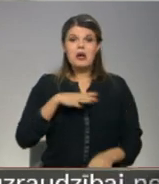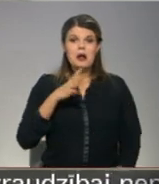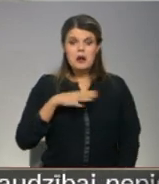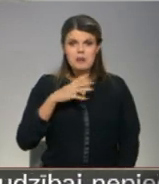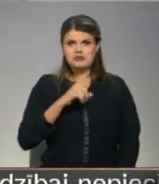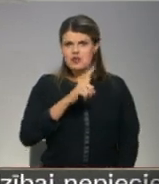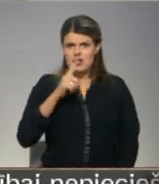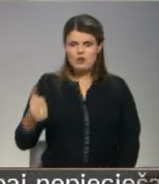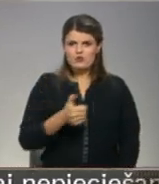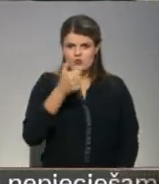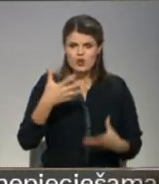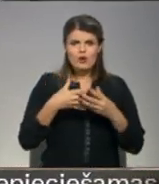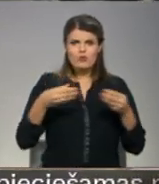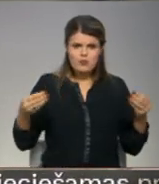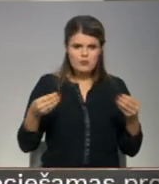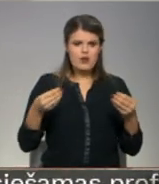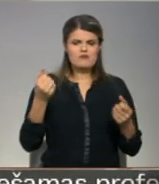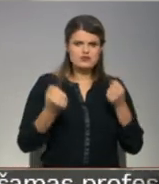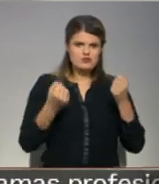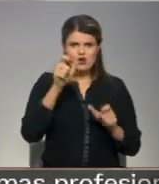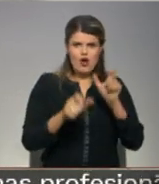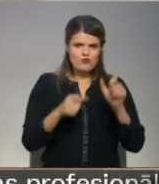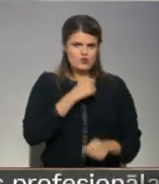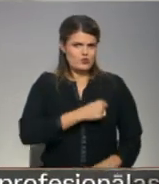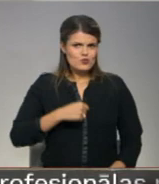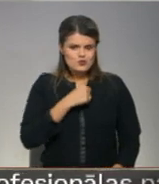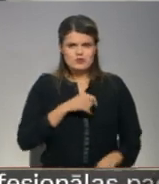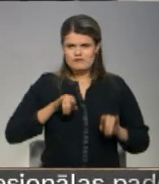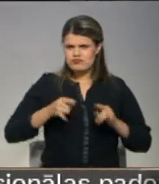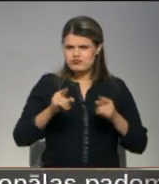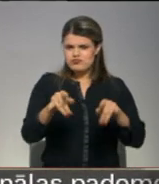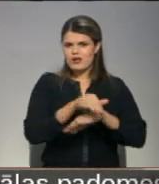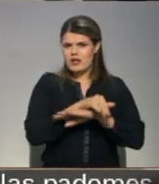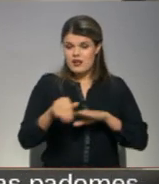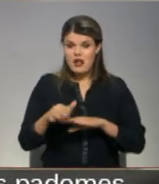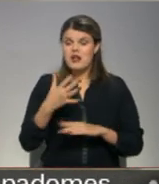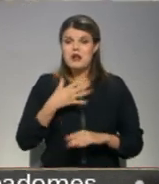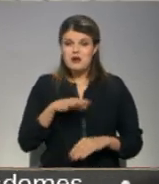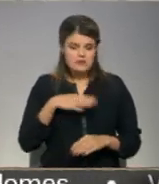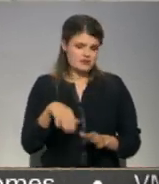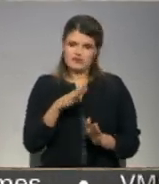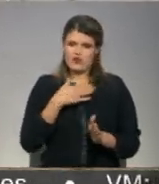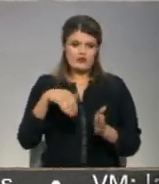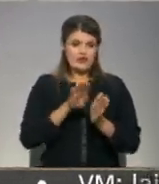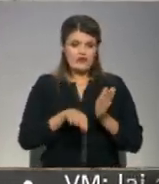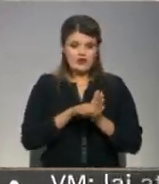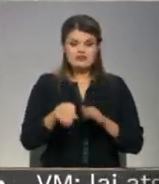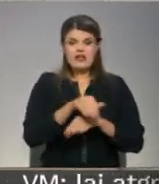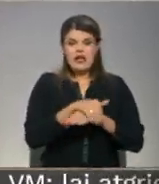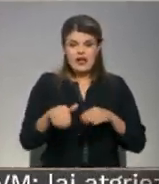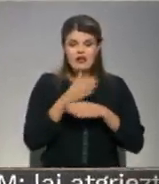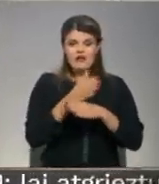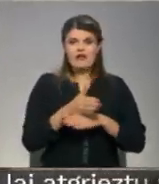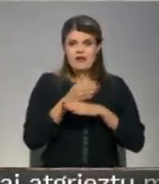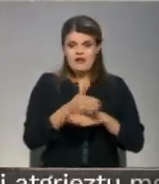kāpēc katru gadu pavasars sāks ar autovadītāju pukošanos par bedrainajām ielām, esot gaužām vienkārši, jo ielai ilgāk nav